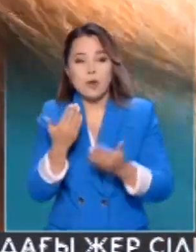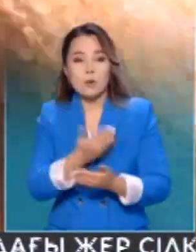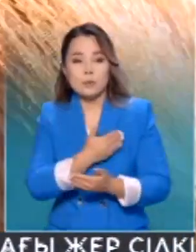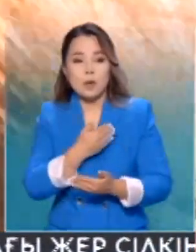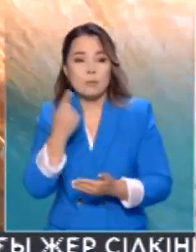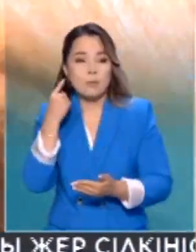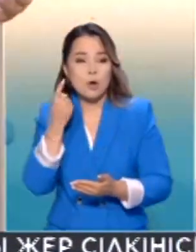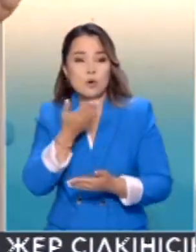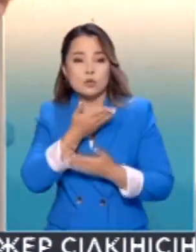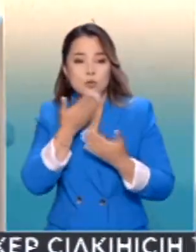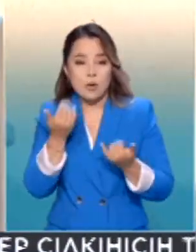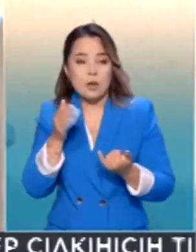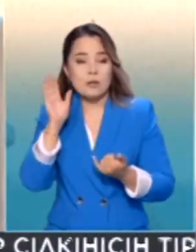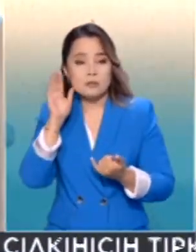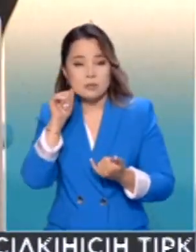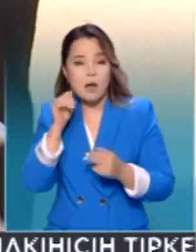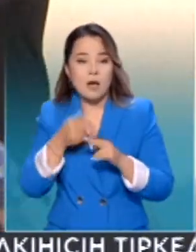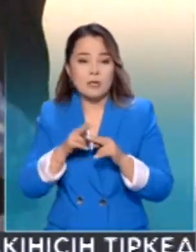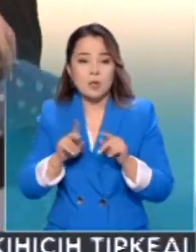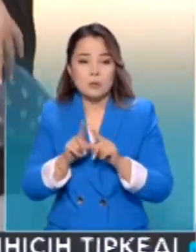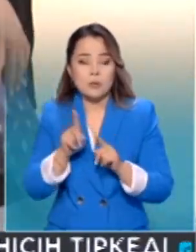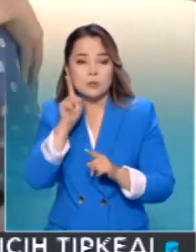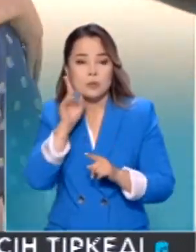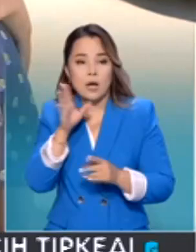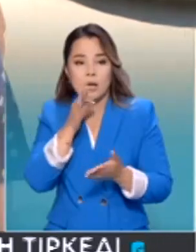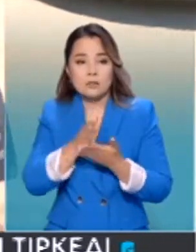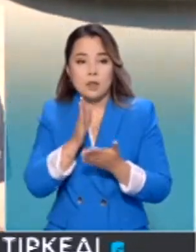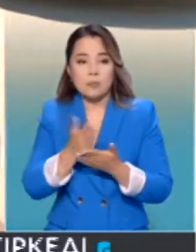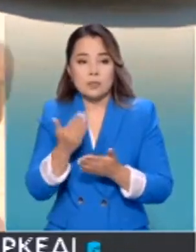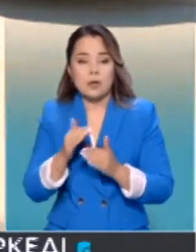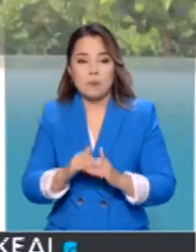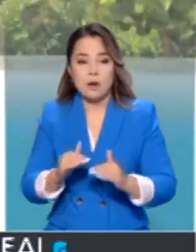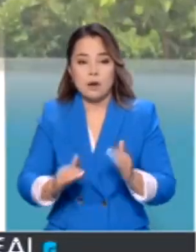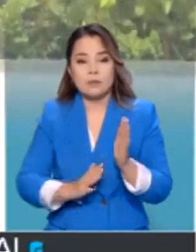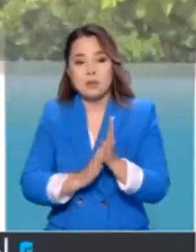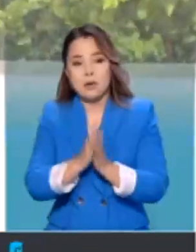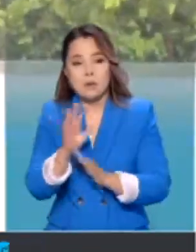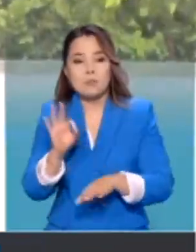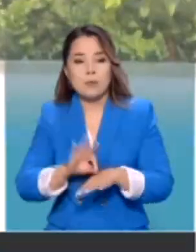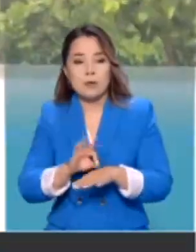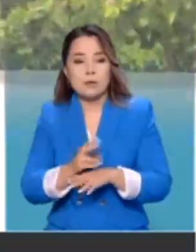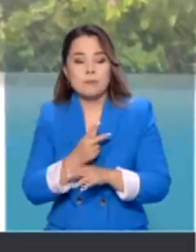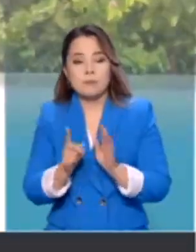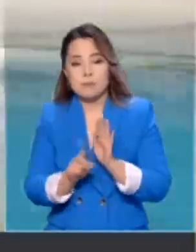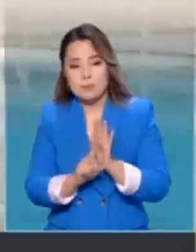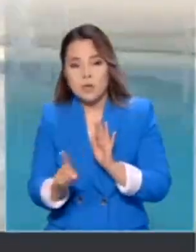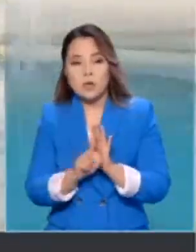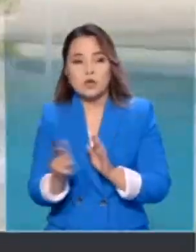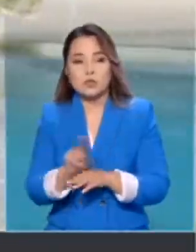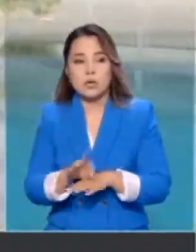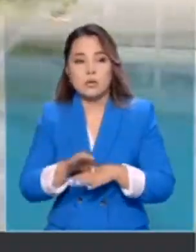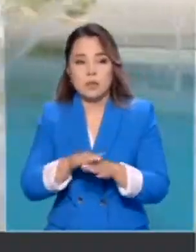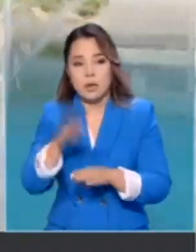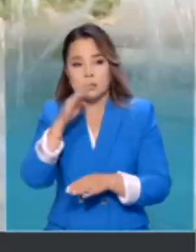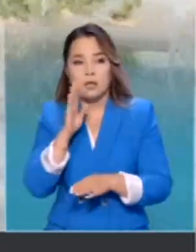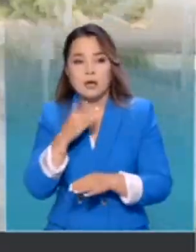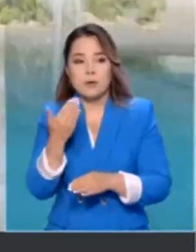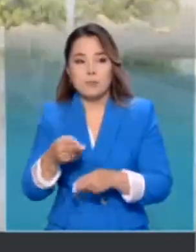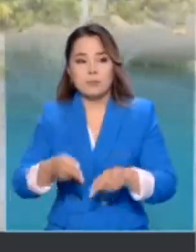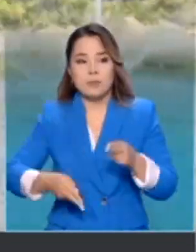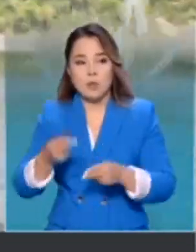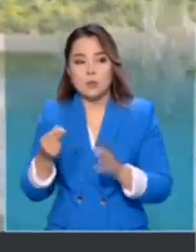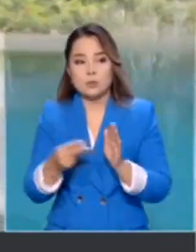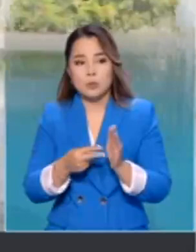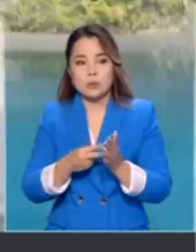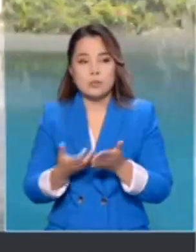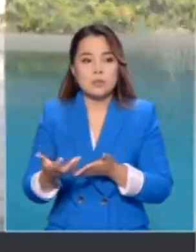бір құлағының жоқтығынан ес біле келе ыңғайсыздана бастаған. Қазір балалық шағының көбін ауруханада өткізіп жүр. Ата-анасы барын салып отаға қажетті